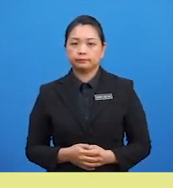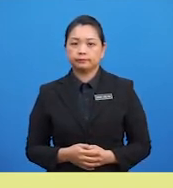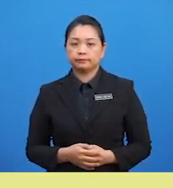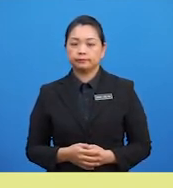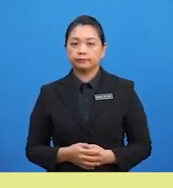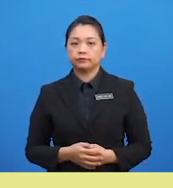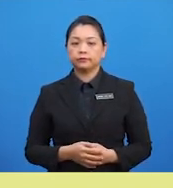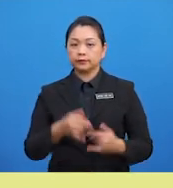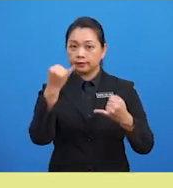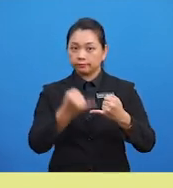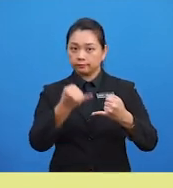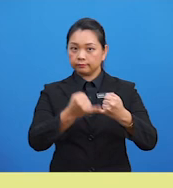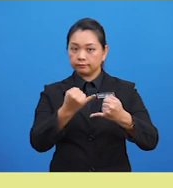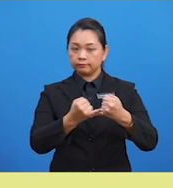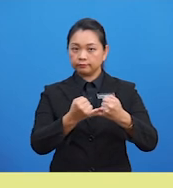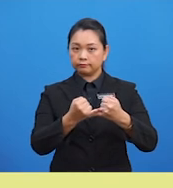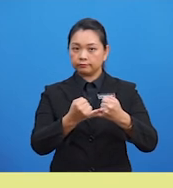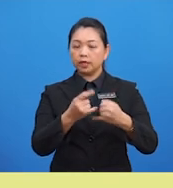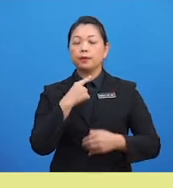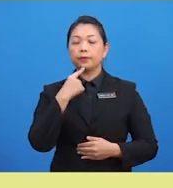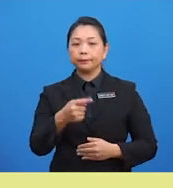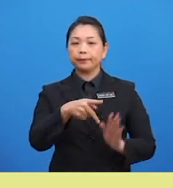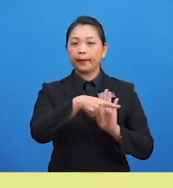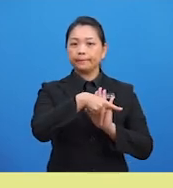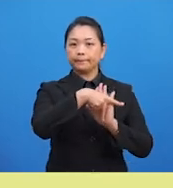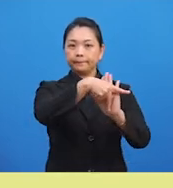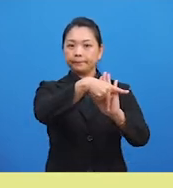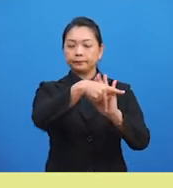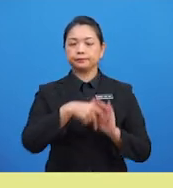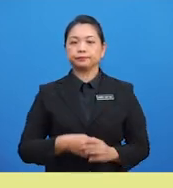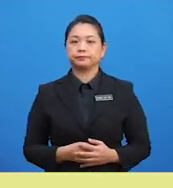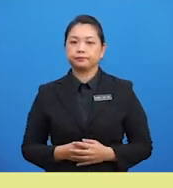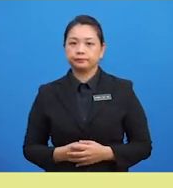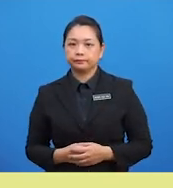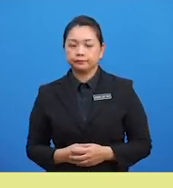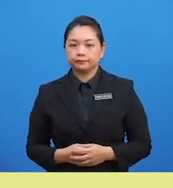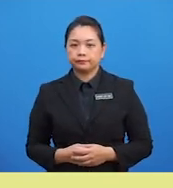Dan yang terakhir, perintah memapar.